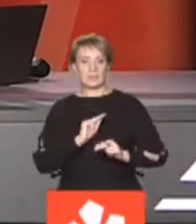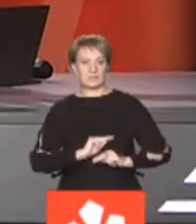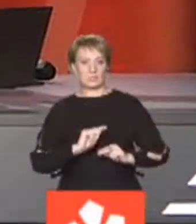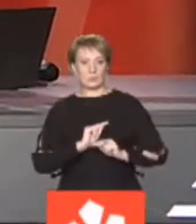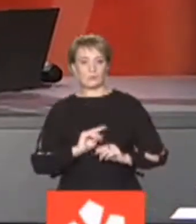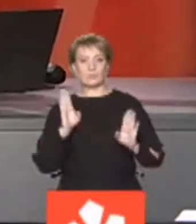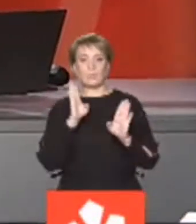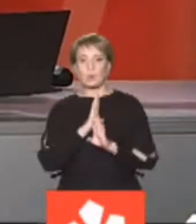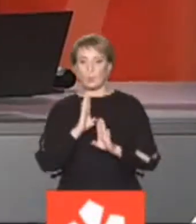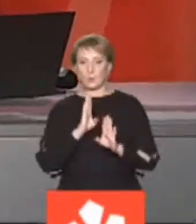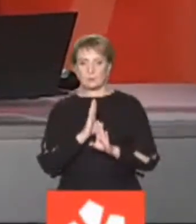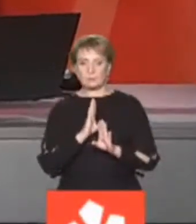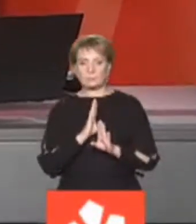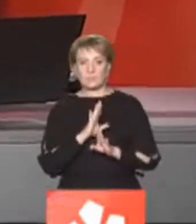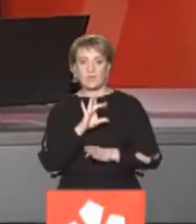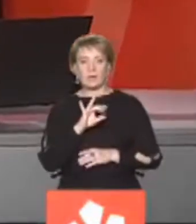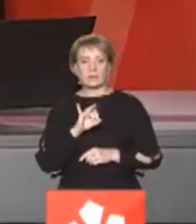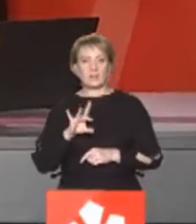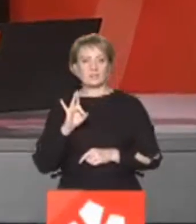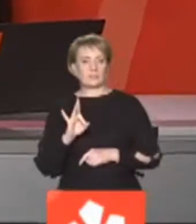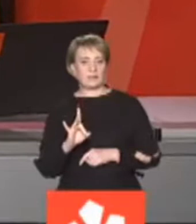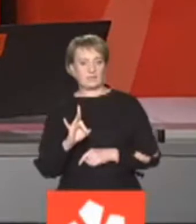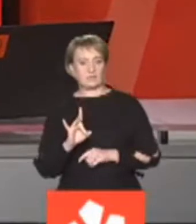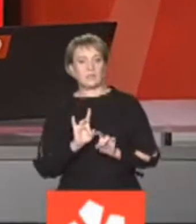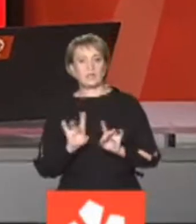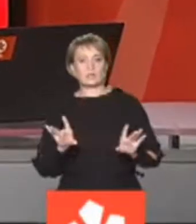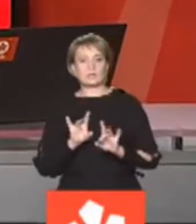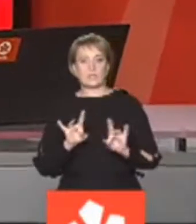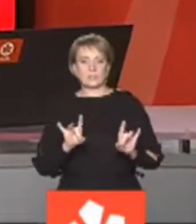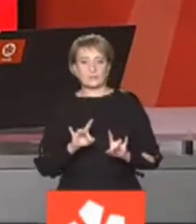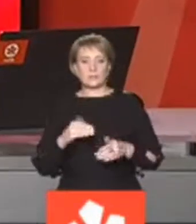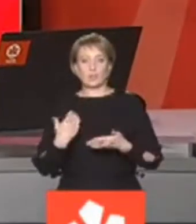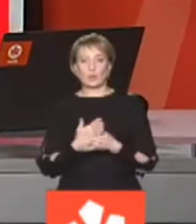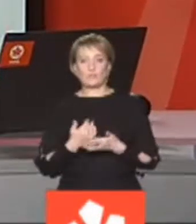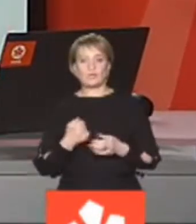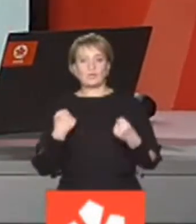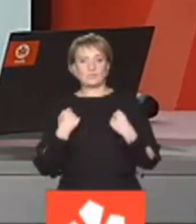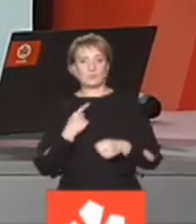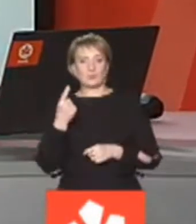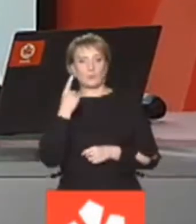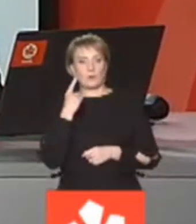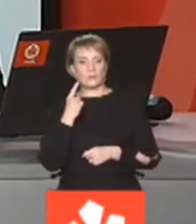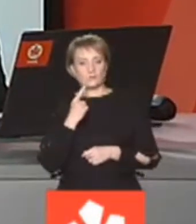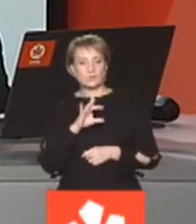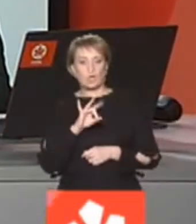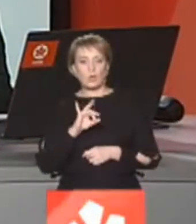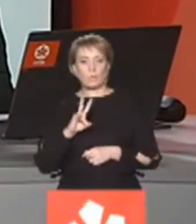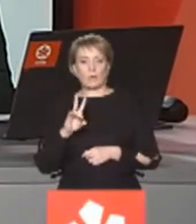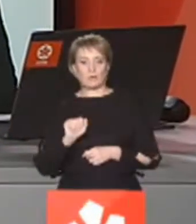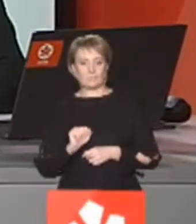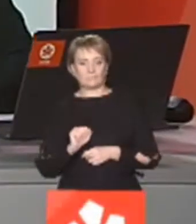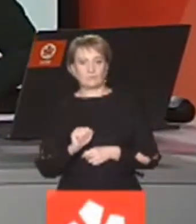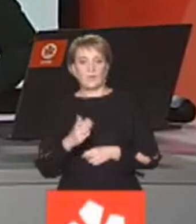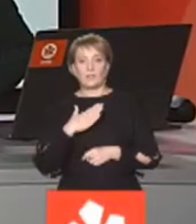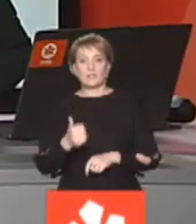прогнозом погоди Наталя Птуха. Про затори на дорогах розкаже Мар'яна Черкасиця. Новини спорту почуємо від Романа Сагая.